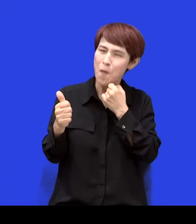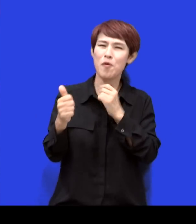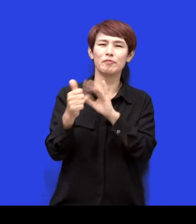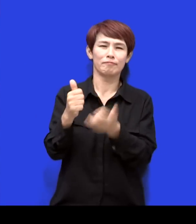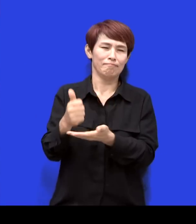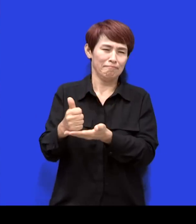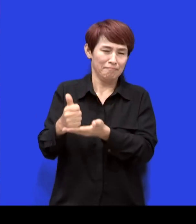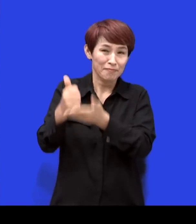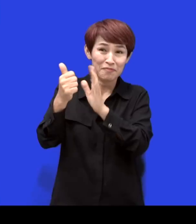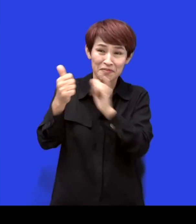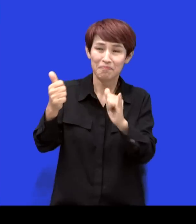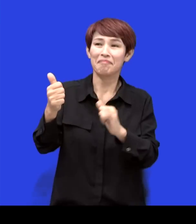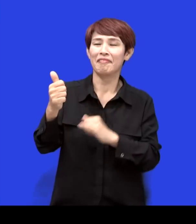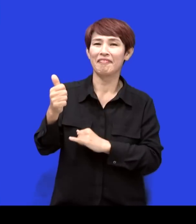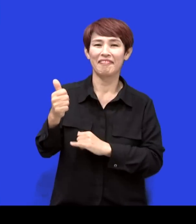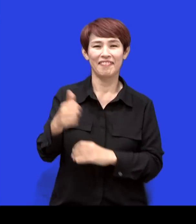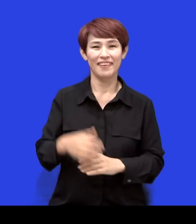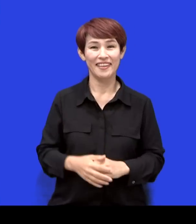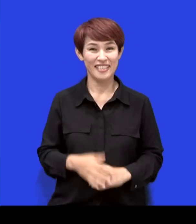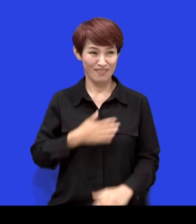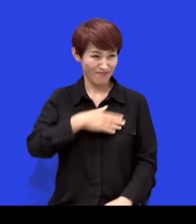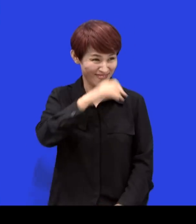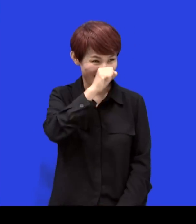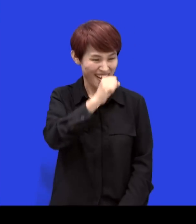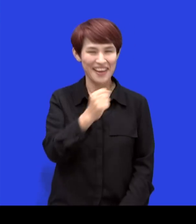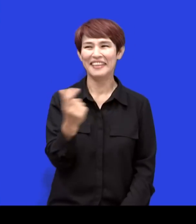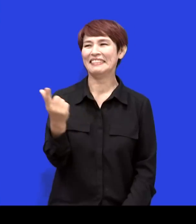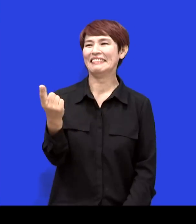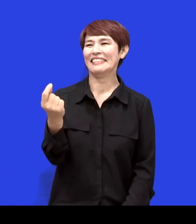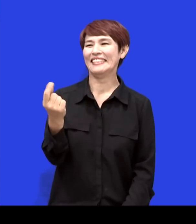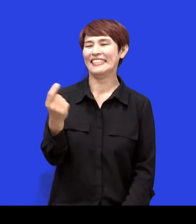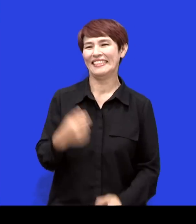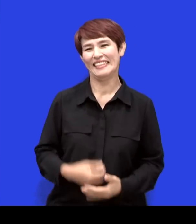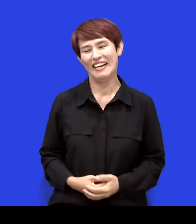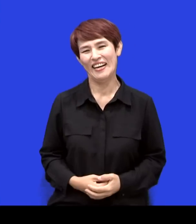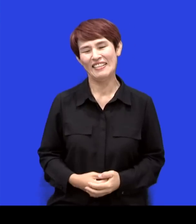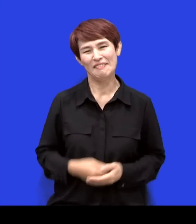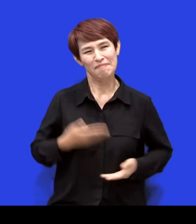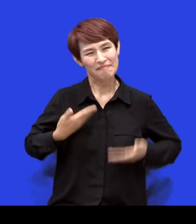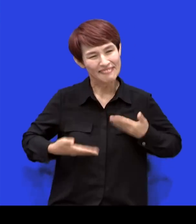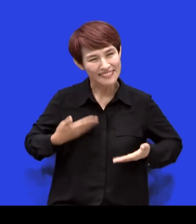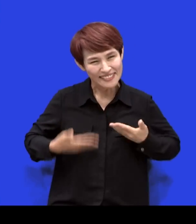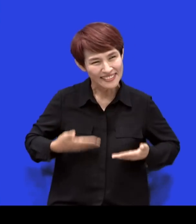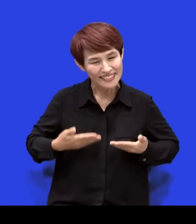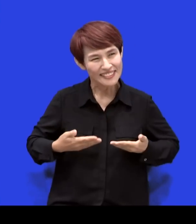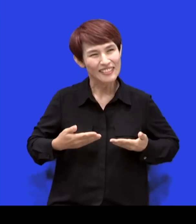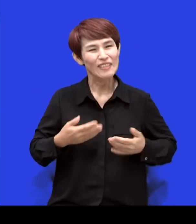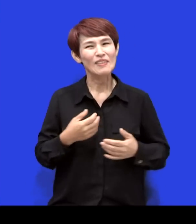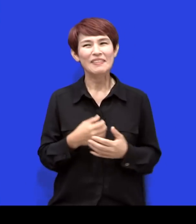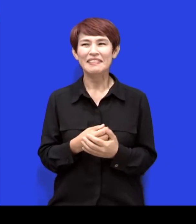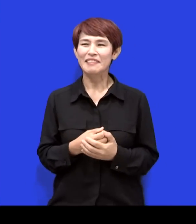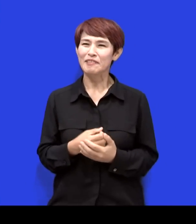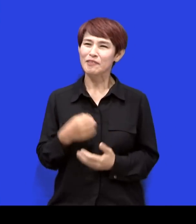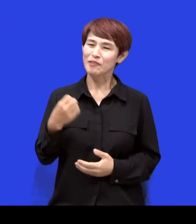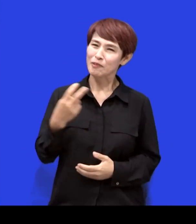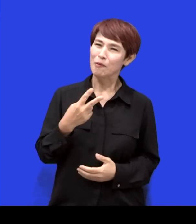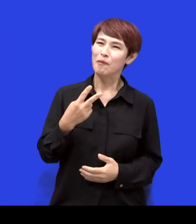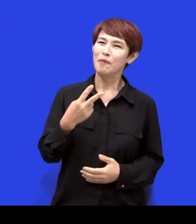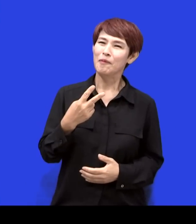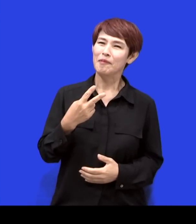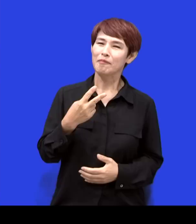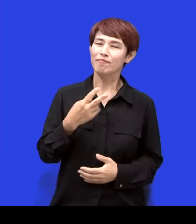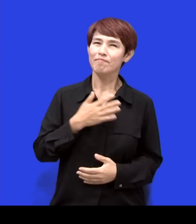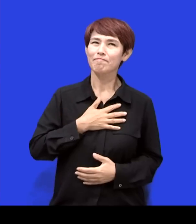기분 좋으시겠어요? 예, 기분 좋고 얼떨떨하고 예. 바쁘기도 한데 네. 또 나름